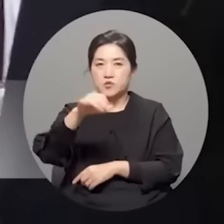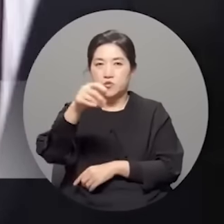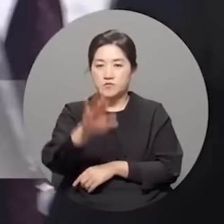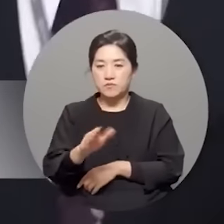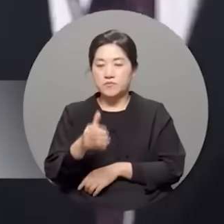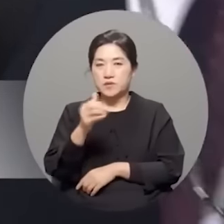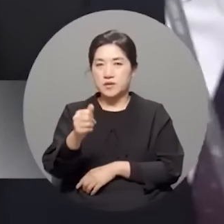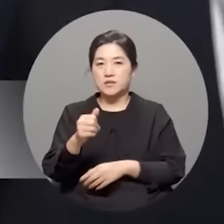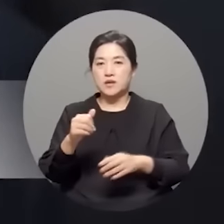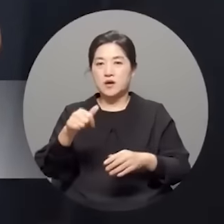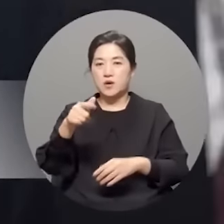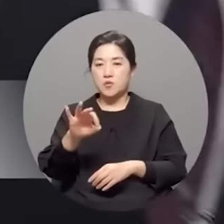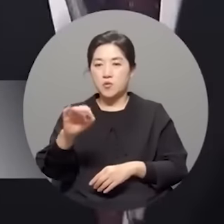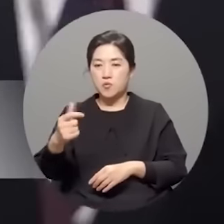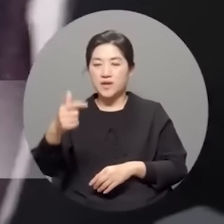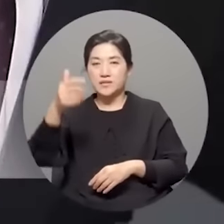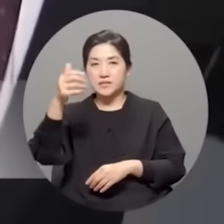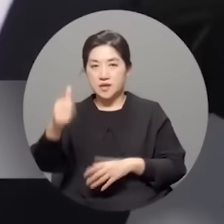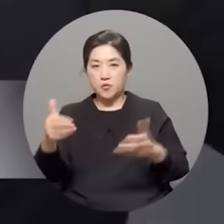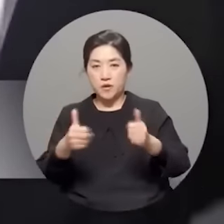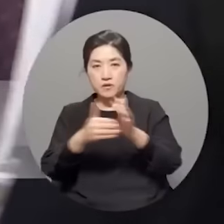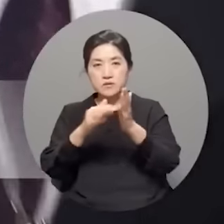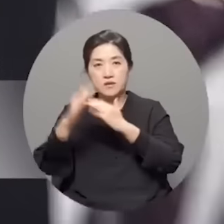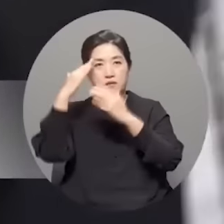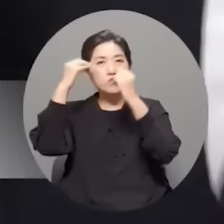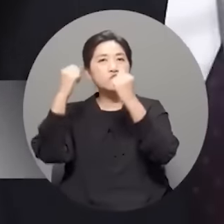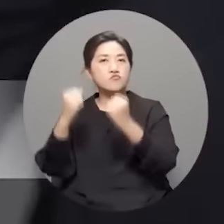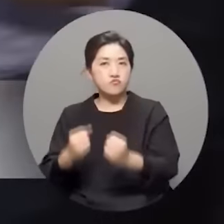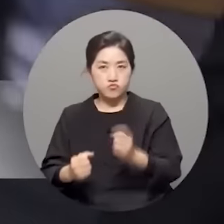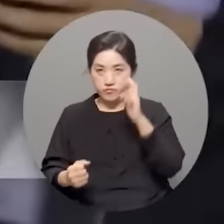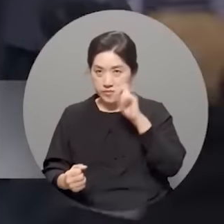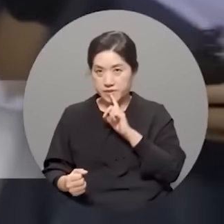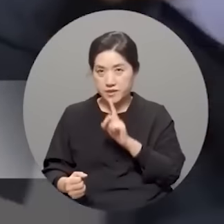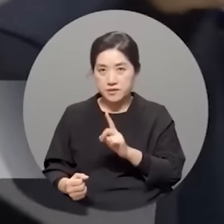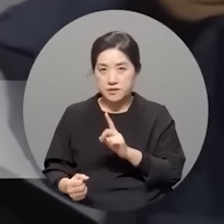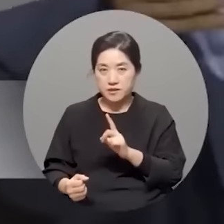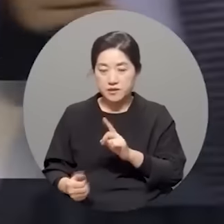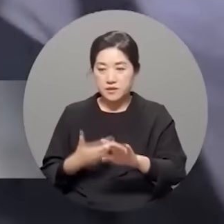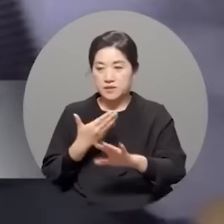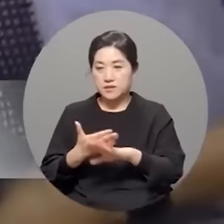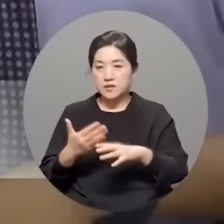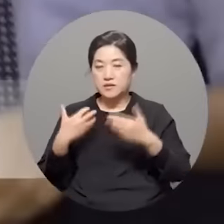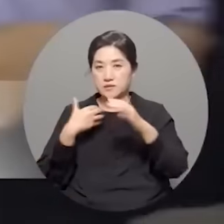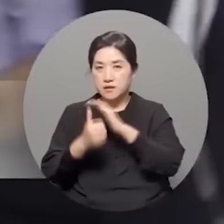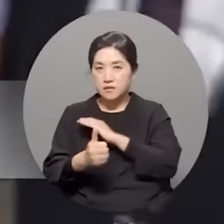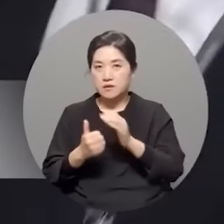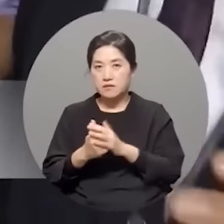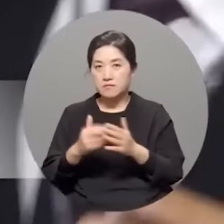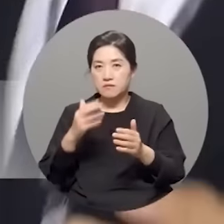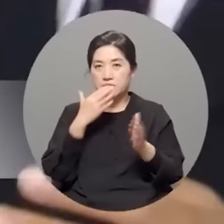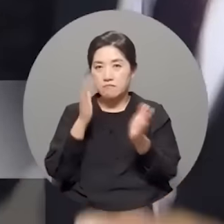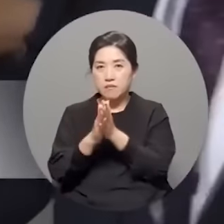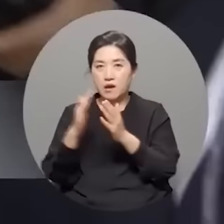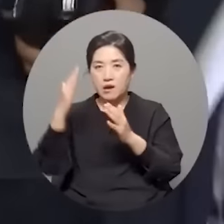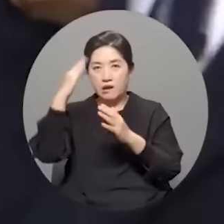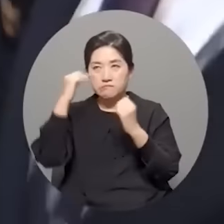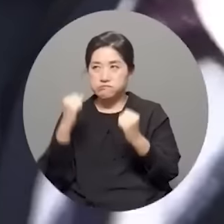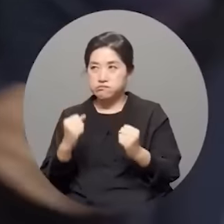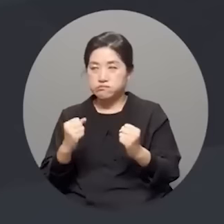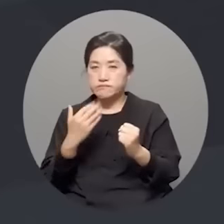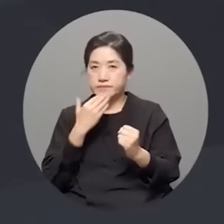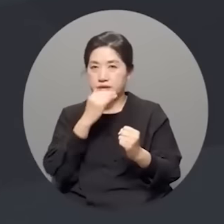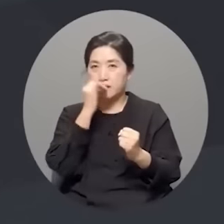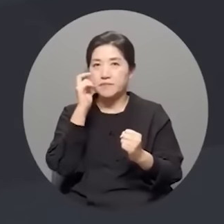공관장 회의 이후에도 국내에 머무를 것으로 전망되는 가운데 다른 대사들 아지 국내에 체류할 가능성도